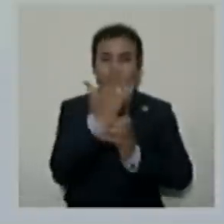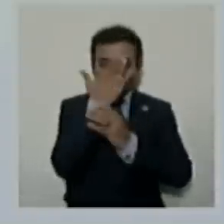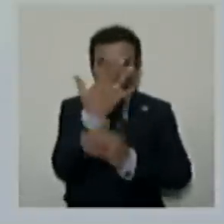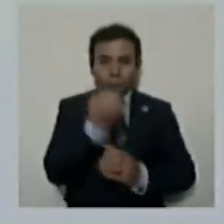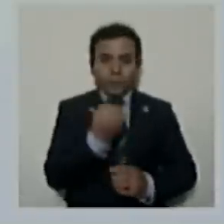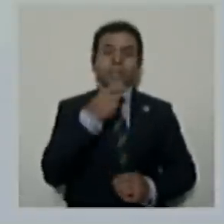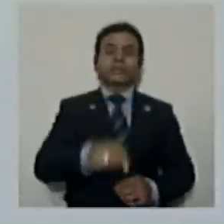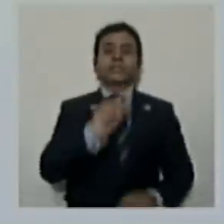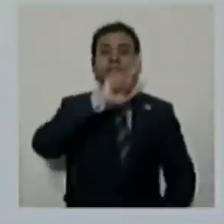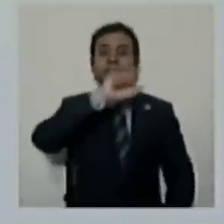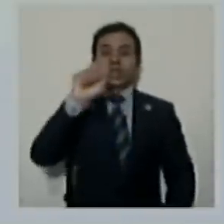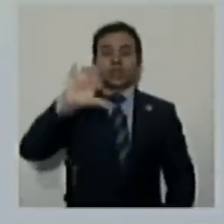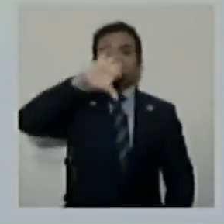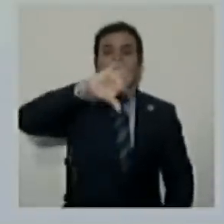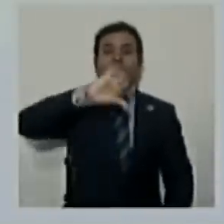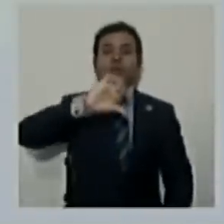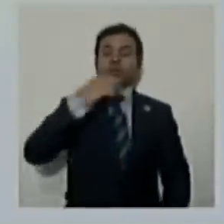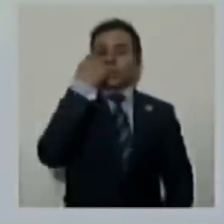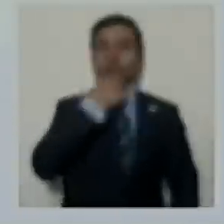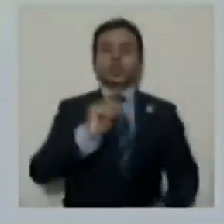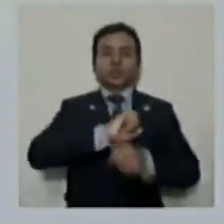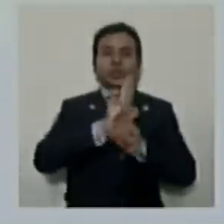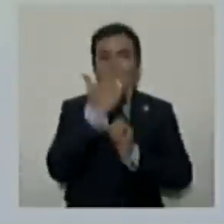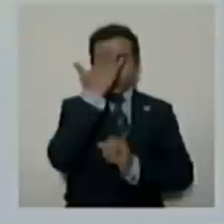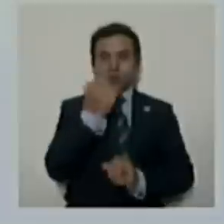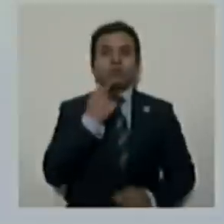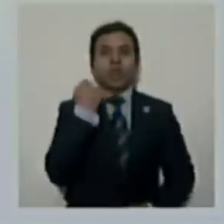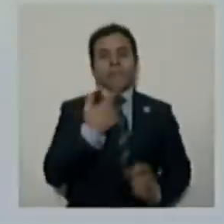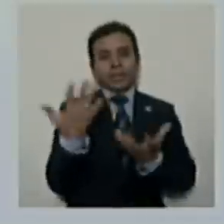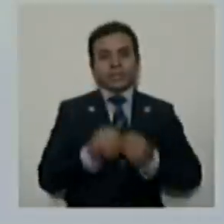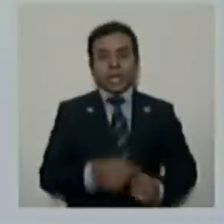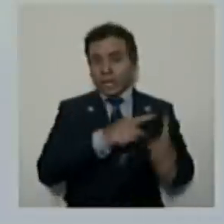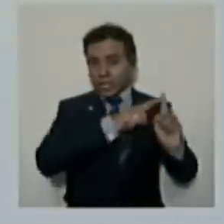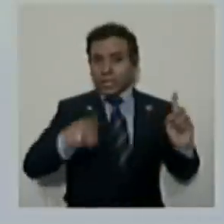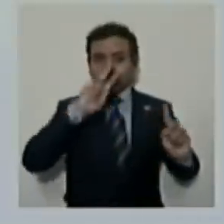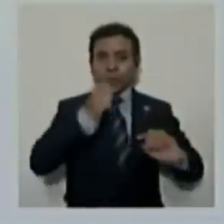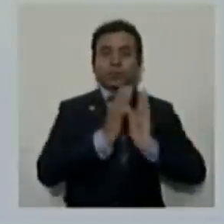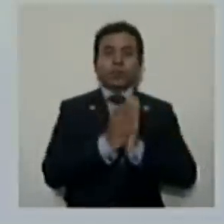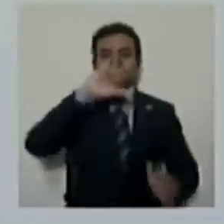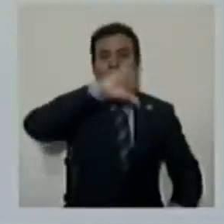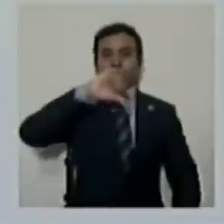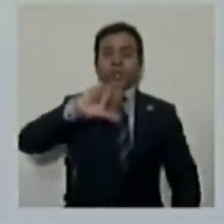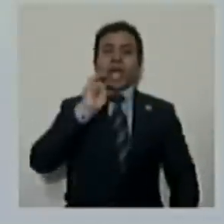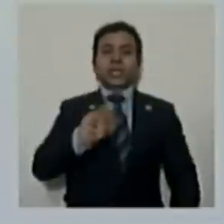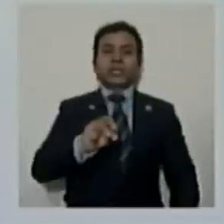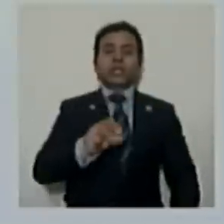যা নমুনা 24 ঘন্টায় পরীক্ষা হয়েছে তার মধ্যে শনাক্ত হয়েছে 790 জন, এবং এ